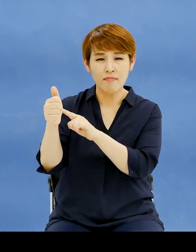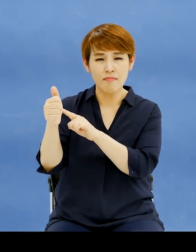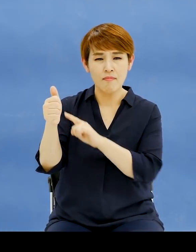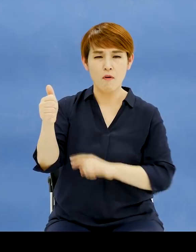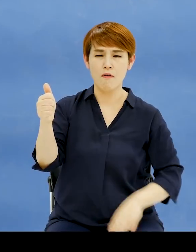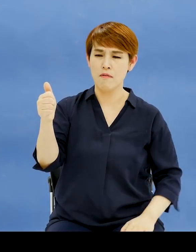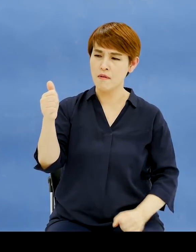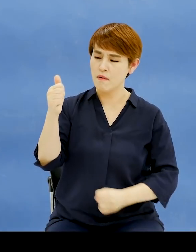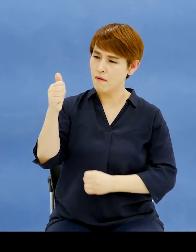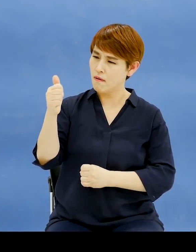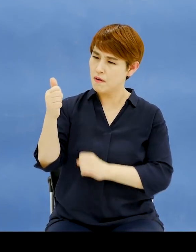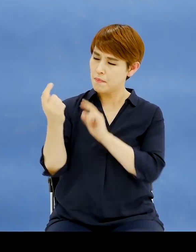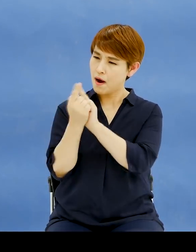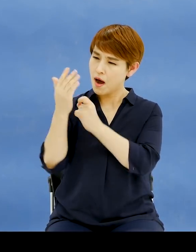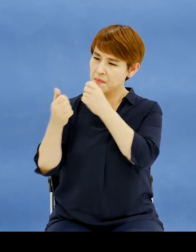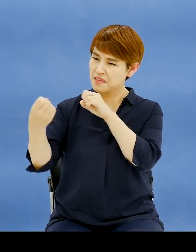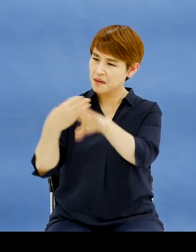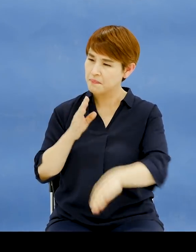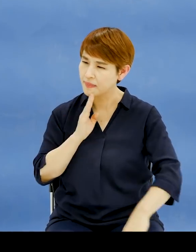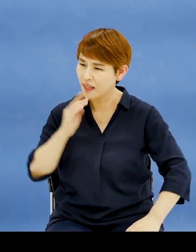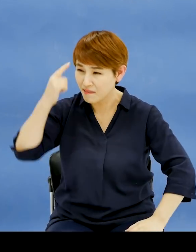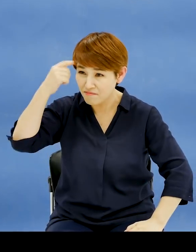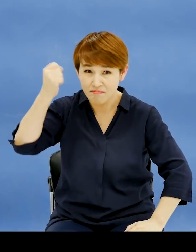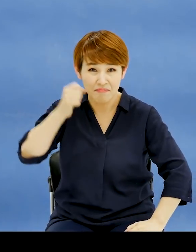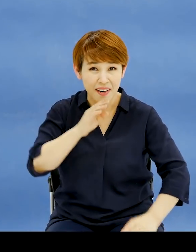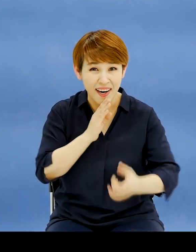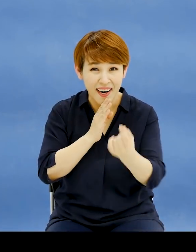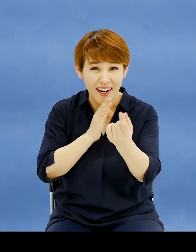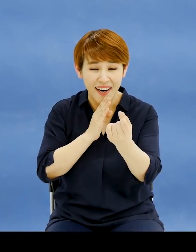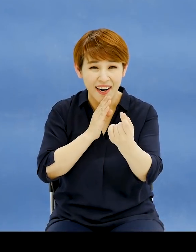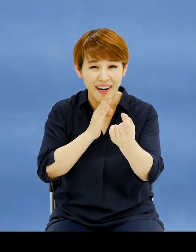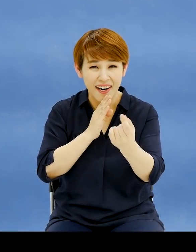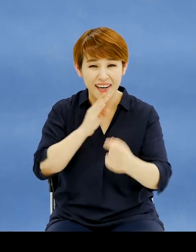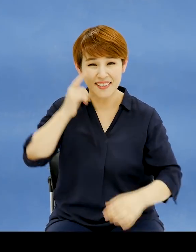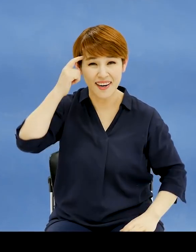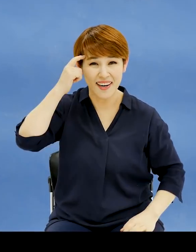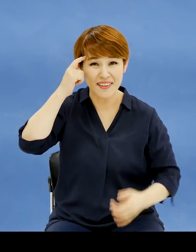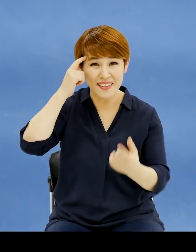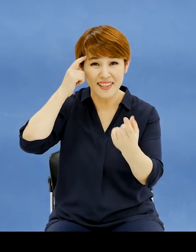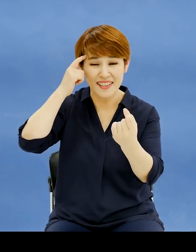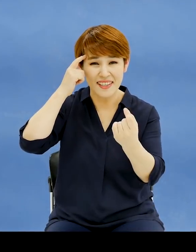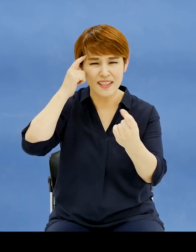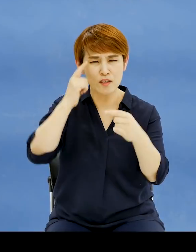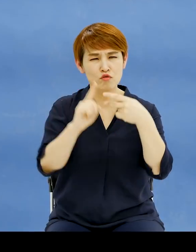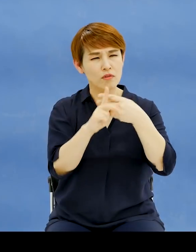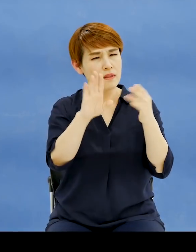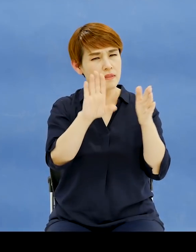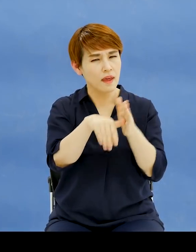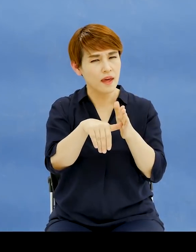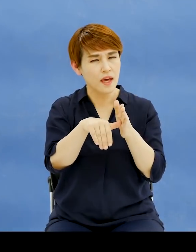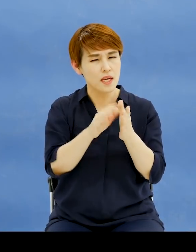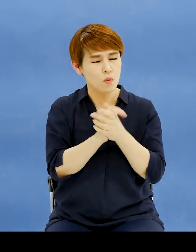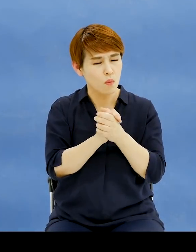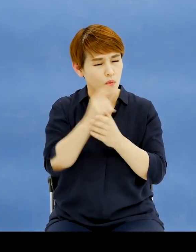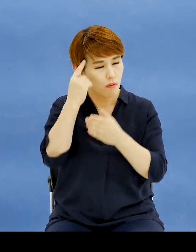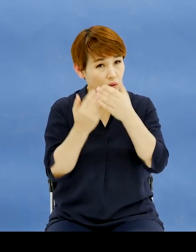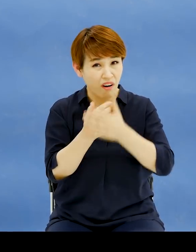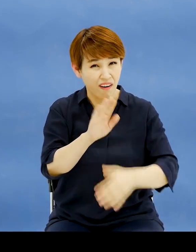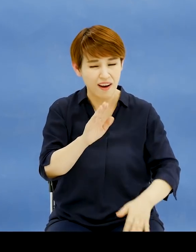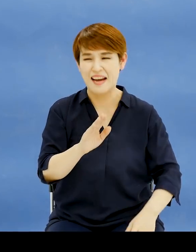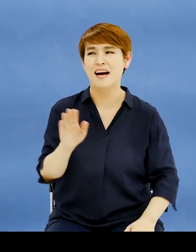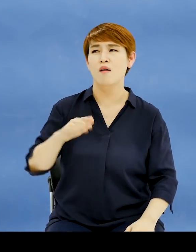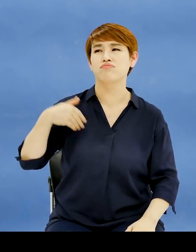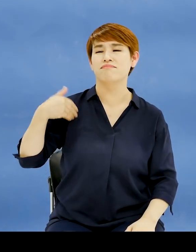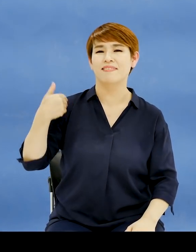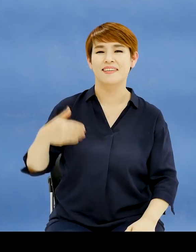네. 이게 하나님의 응답이 아닐까라는 생각은 안 해보셨어요? 중학교 때 했던 기도가 생각이 생각지도 못했을 것 그때는 같은데. 못했어요. 생각 못했고요.